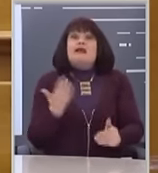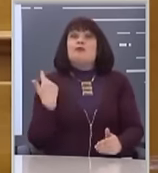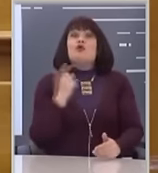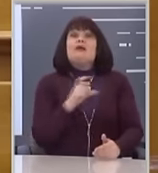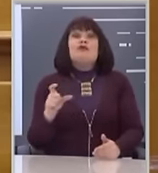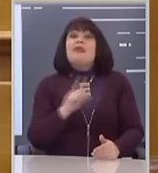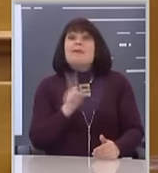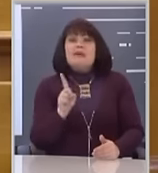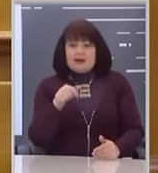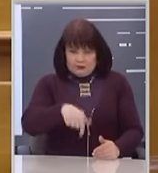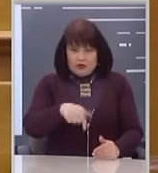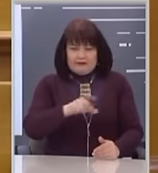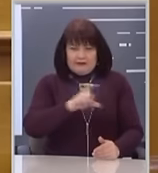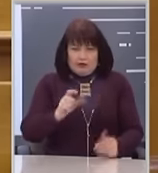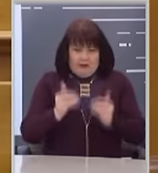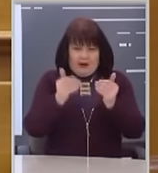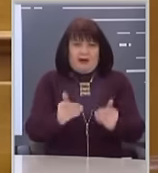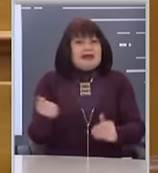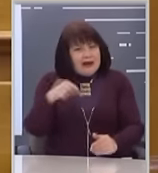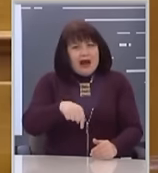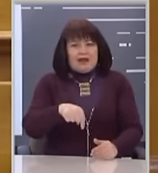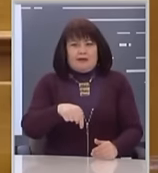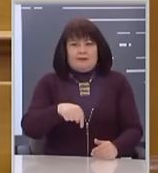εβδομάδα, προκειμένου να είναι παρούσα.